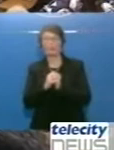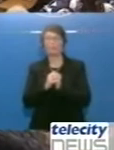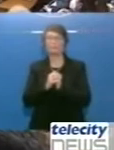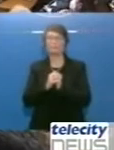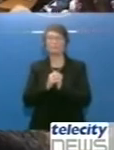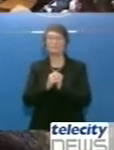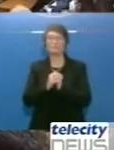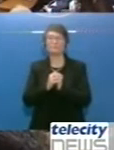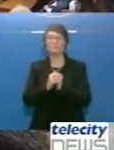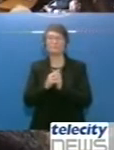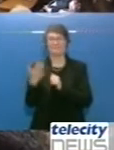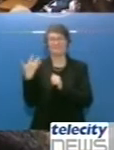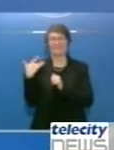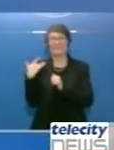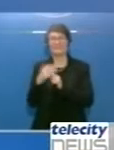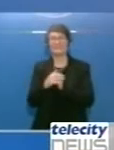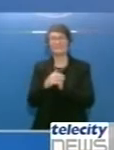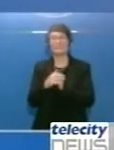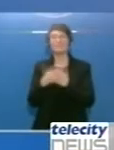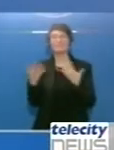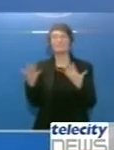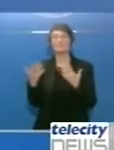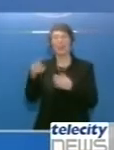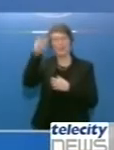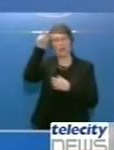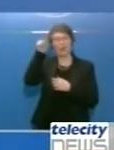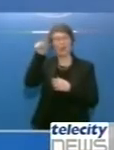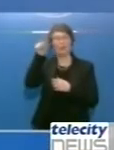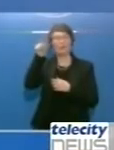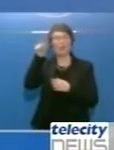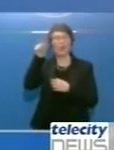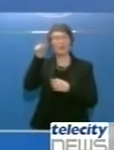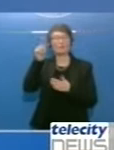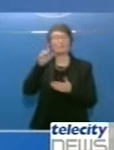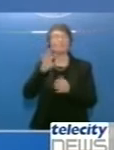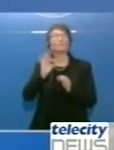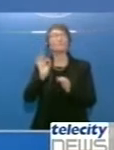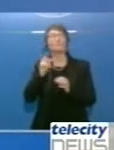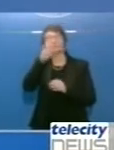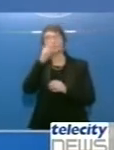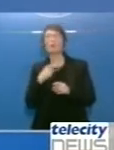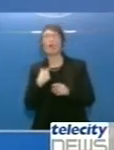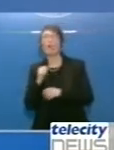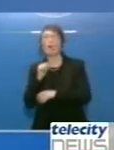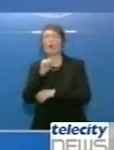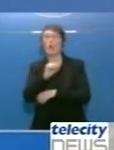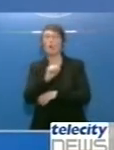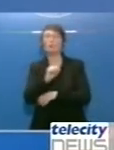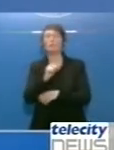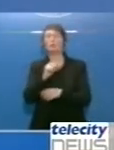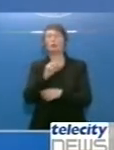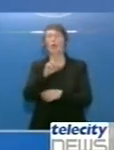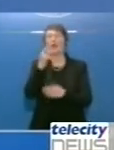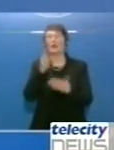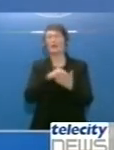primo febbraio varrà sei mesi una misura che scatterà fra 40 giorni per dare tempo a quanti non hanno ancora fatto la terza